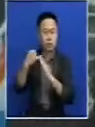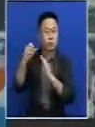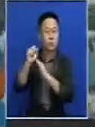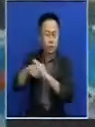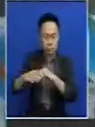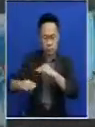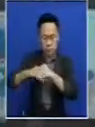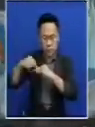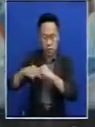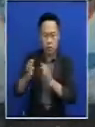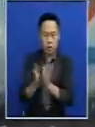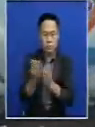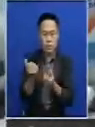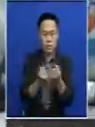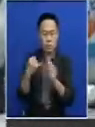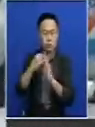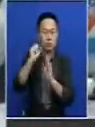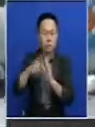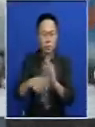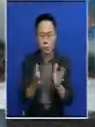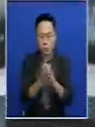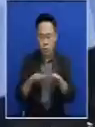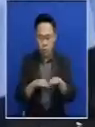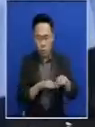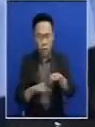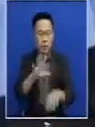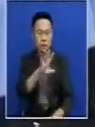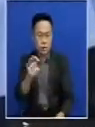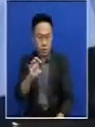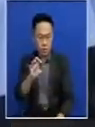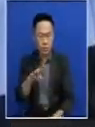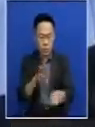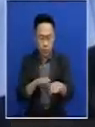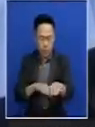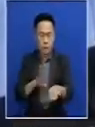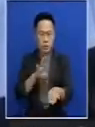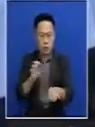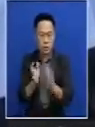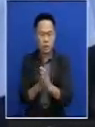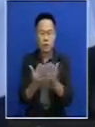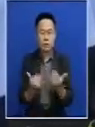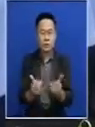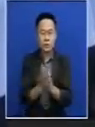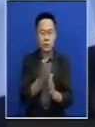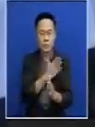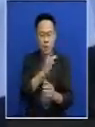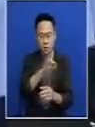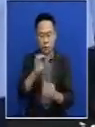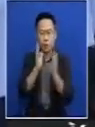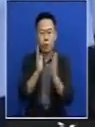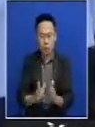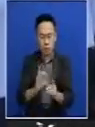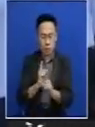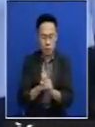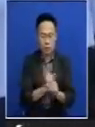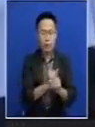พรรณบุรีค่ะจำนวน400คันแล้วก็มีขบวนบุพชาตินะคะความยาว9เมตรนำเข้าสู่วัดค่ะมีพระคุณเจ้า100รูปเดินน